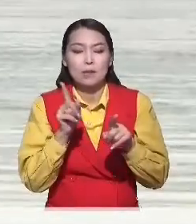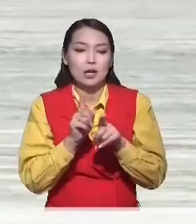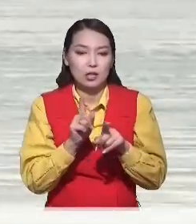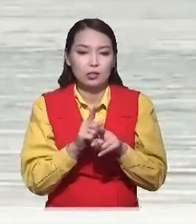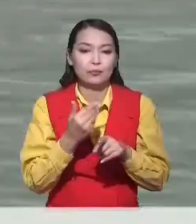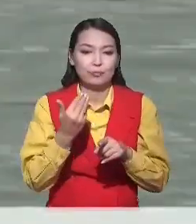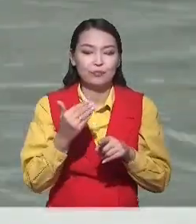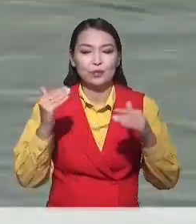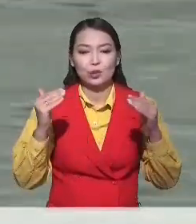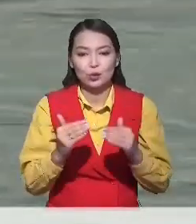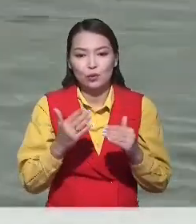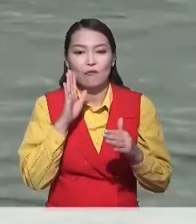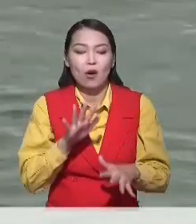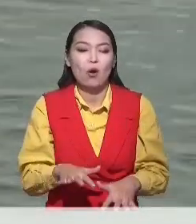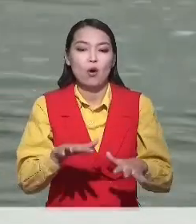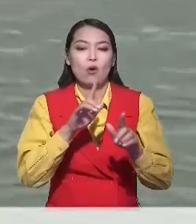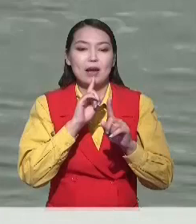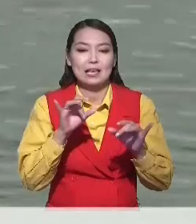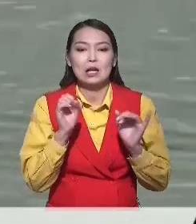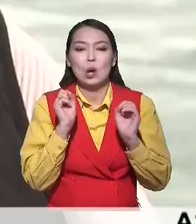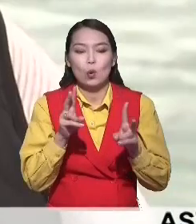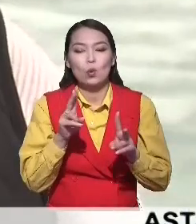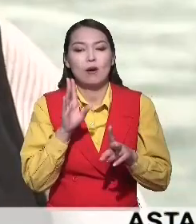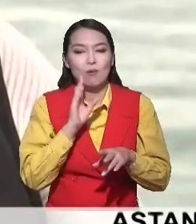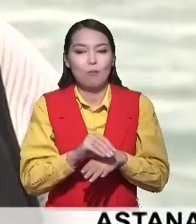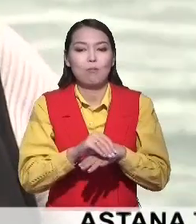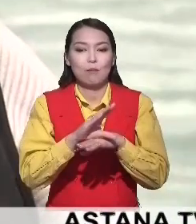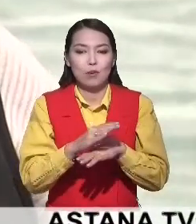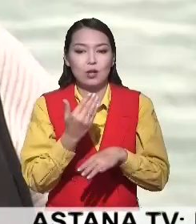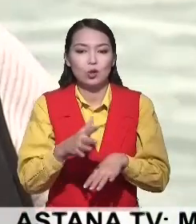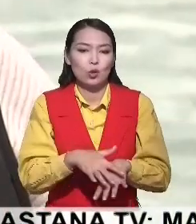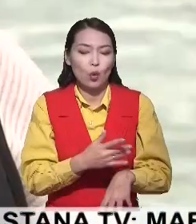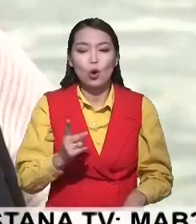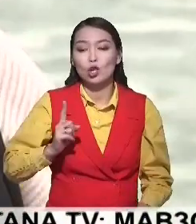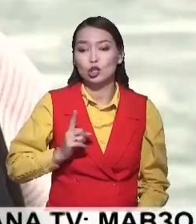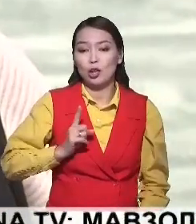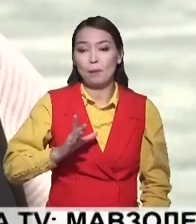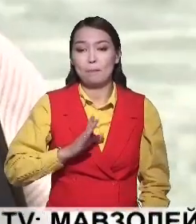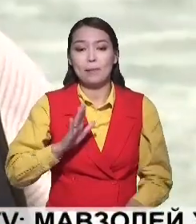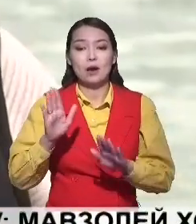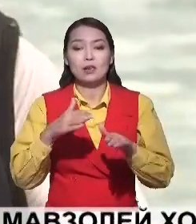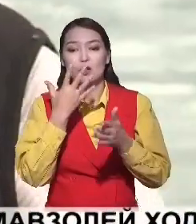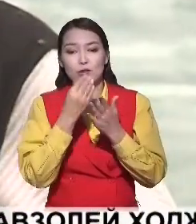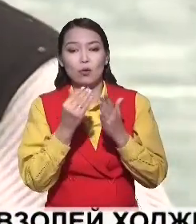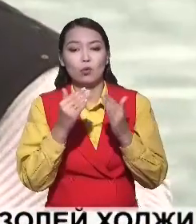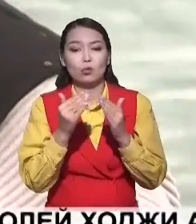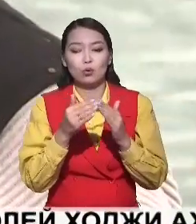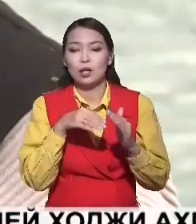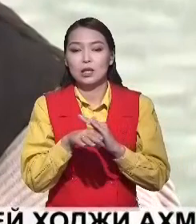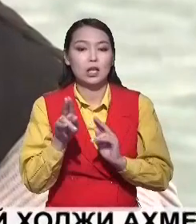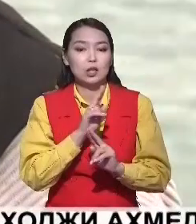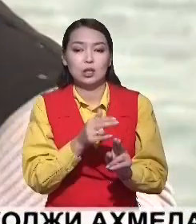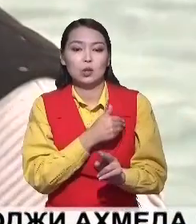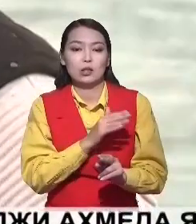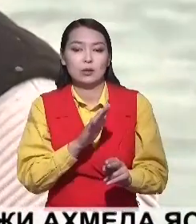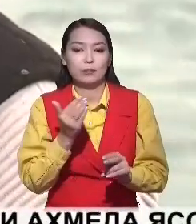Это снизит уровень подъема воды и угрозу подтопления. Мы его долго ждали, во-первых. Никто свои дома покидать не хочет. И еще вот